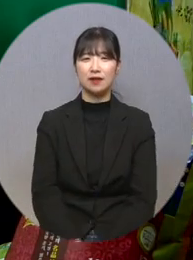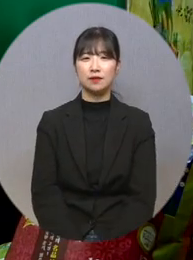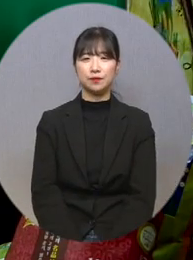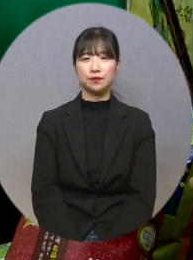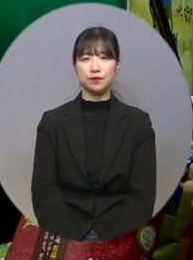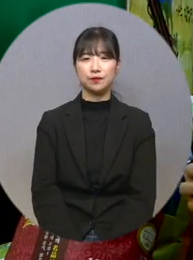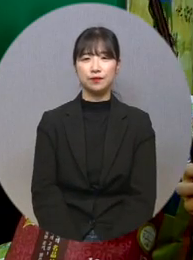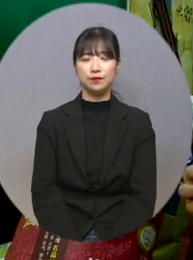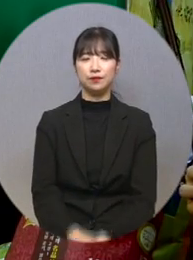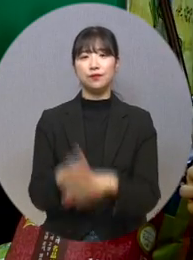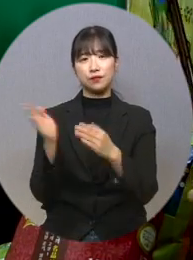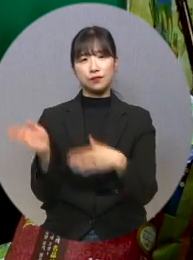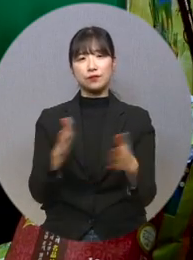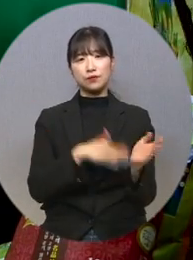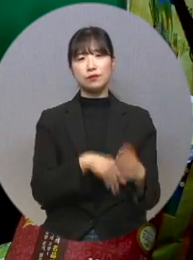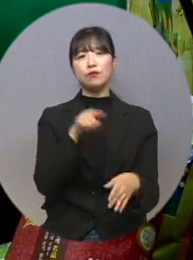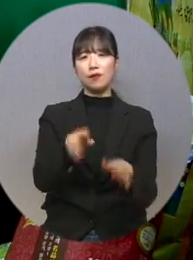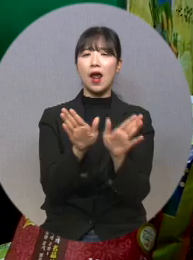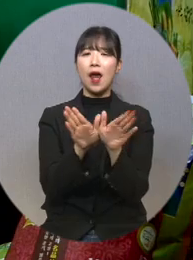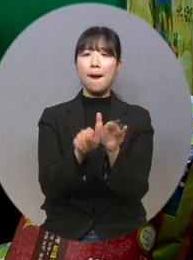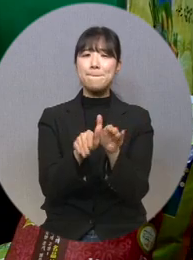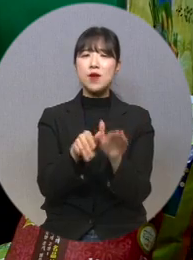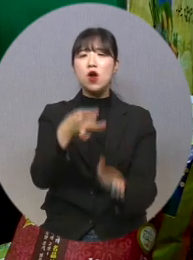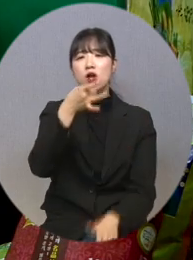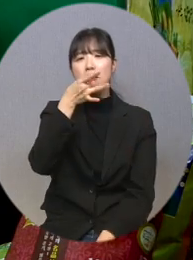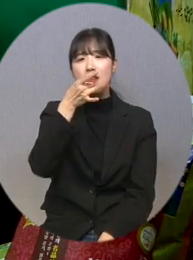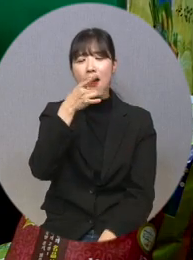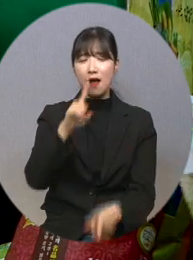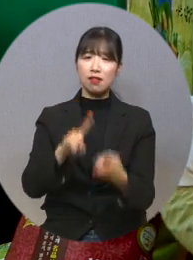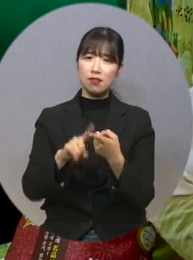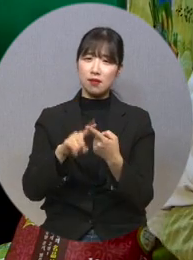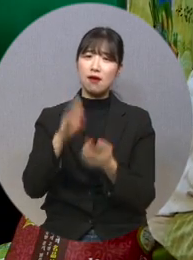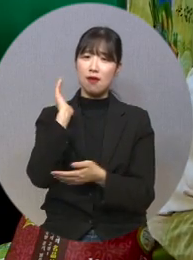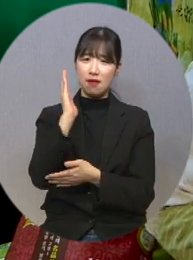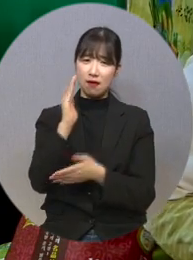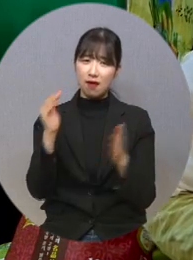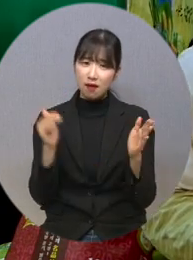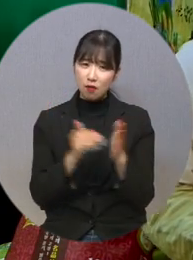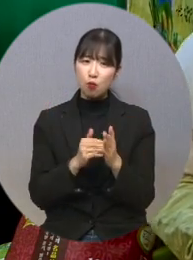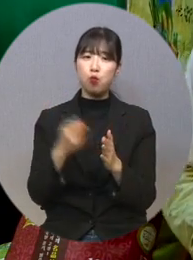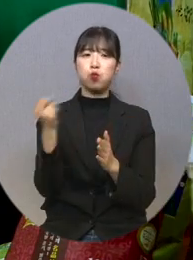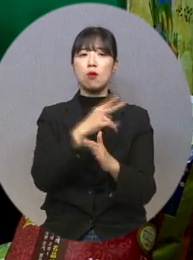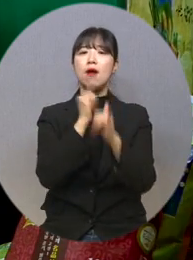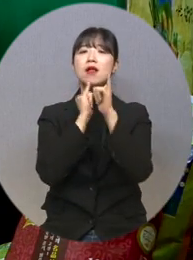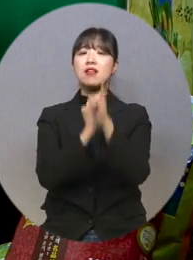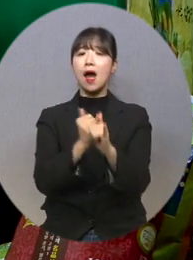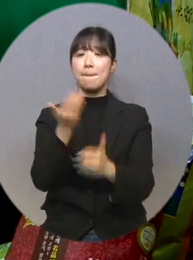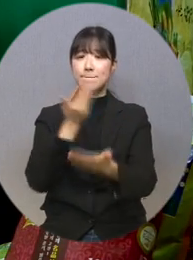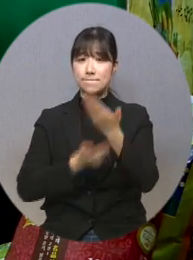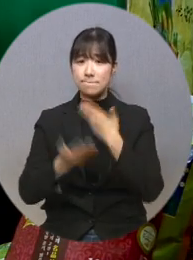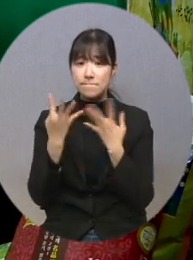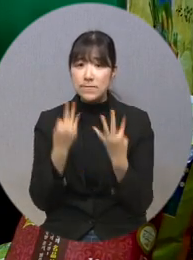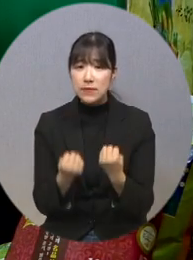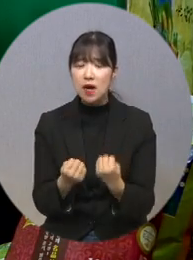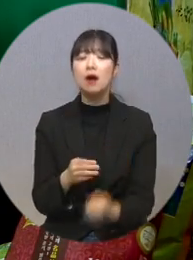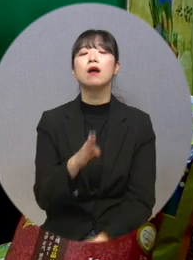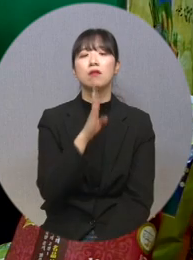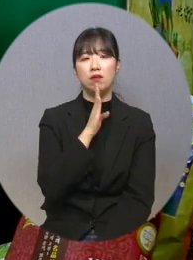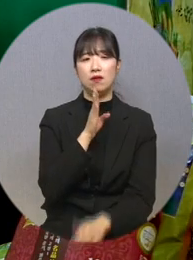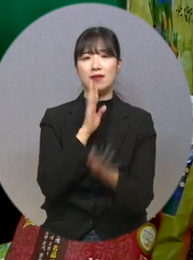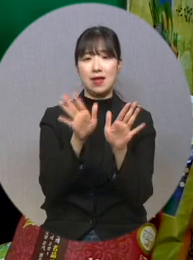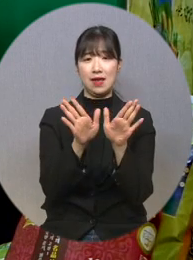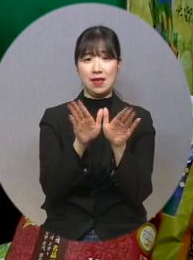근데 팀장님 네네. 이 지금 한평 이 쌀에 대해서 우리가 들어봤지만 네네. 상도 그렇게 많이 받았다면서요? 네 맞습니다. 이 한평